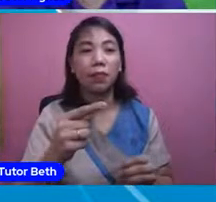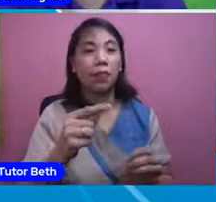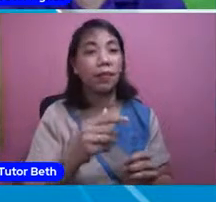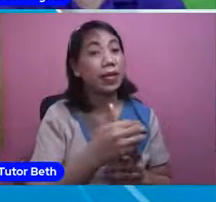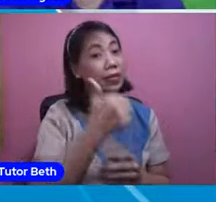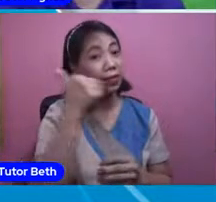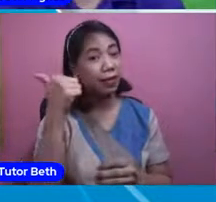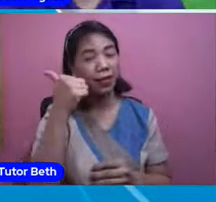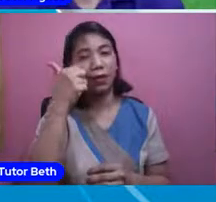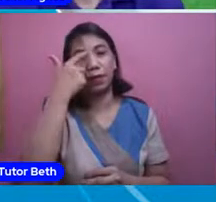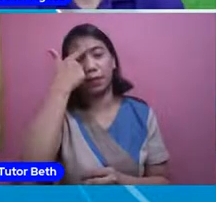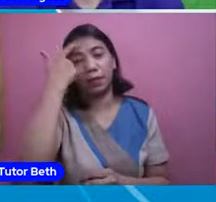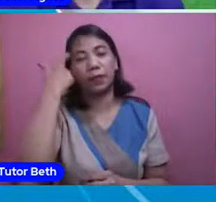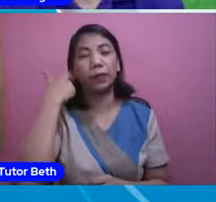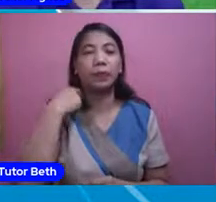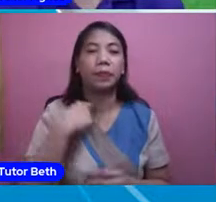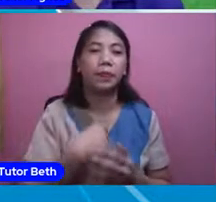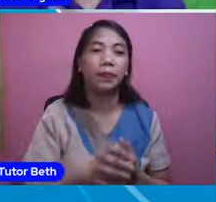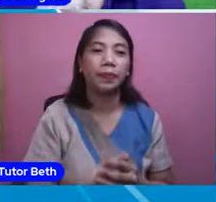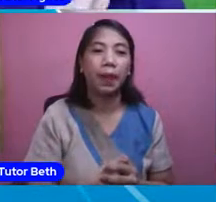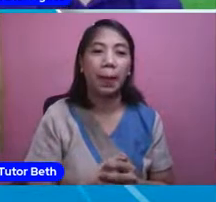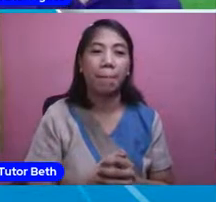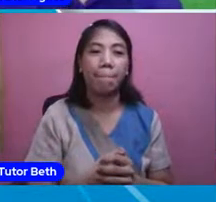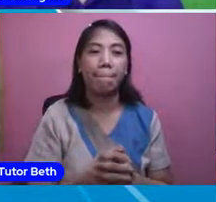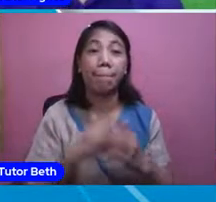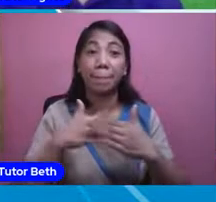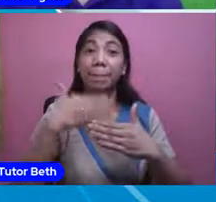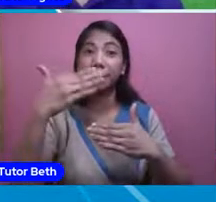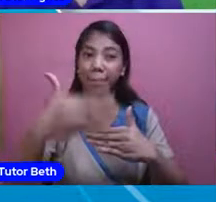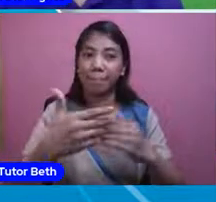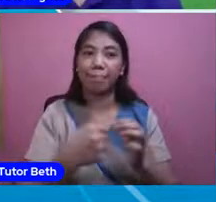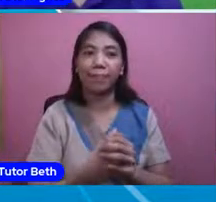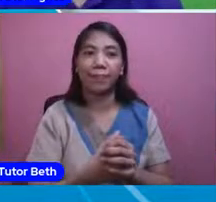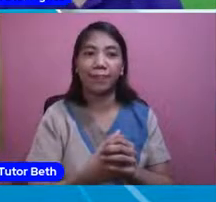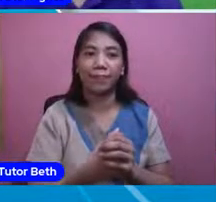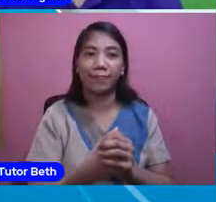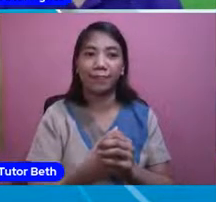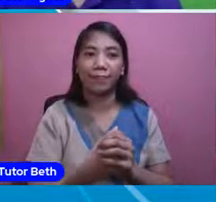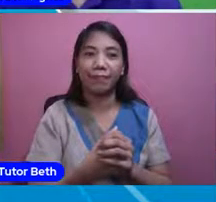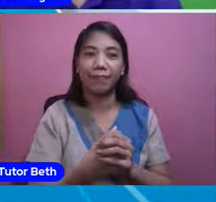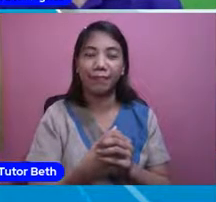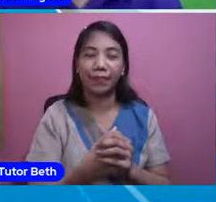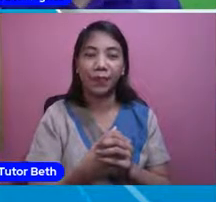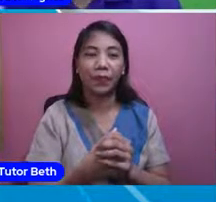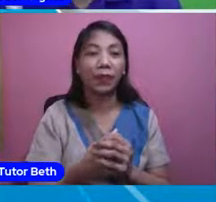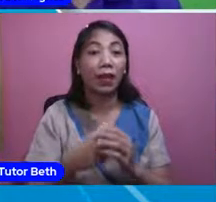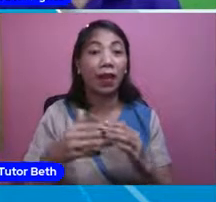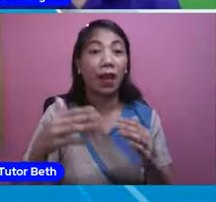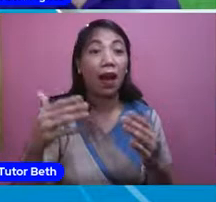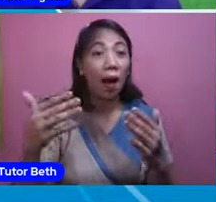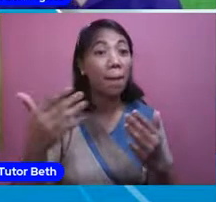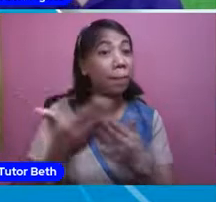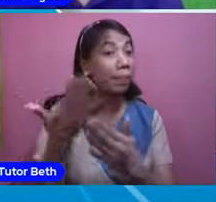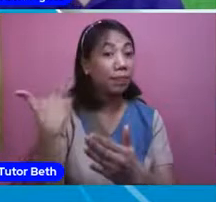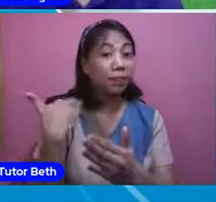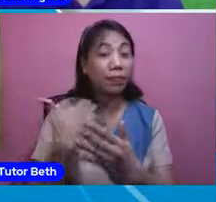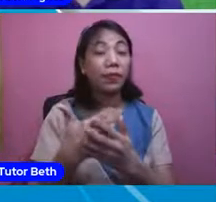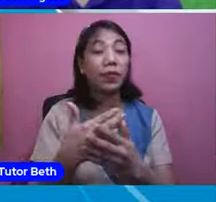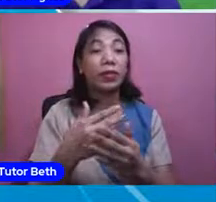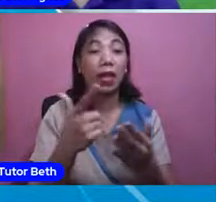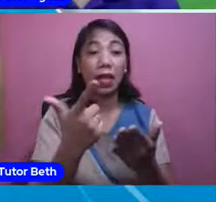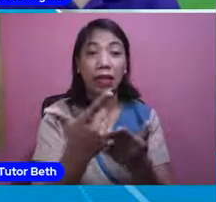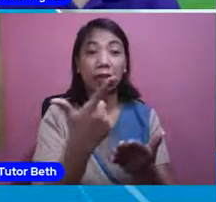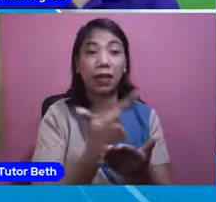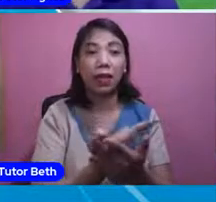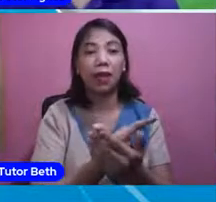paglaki ninyo. Okay, next. O, bago ulit tayo magsimula sa arali natin, meron pa